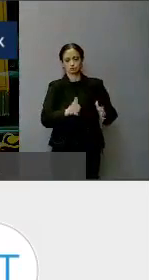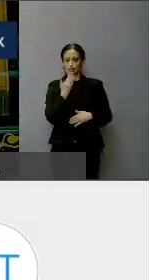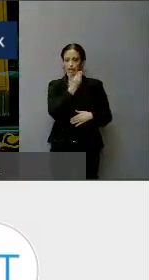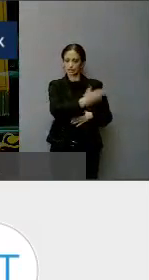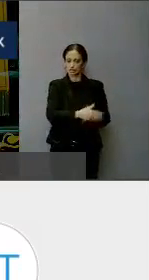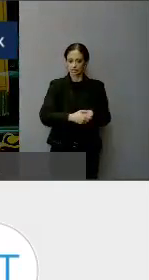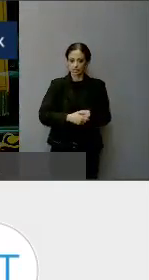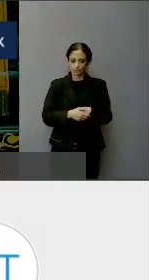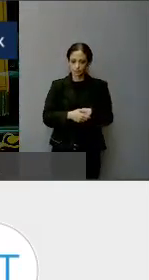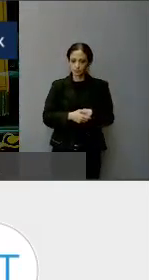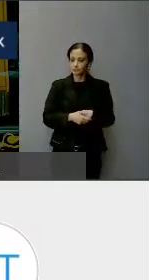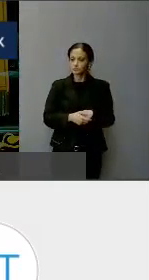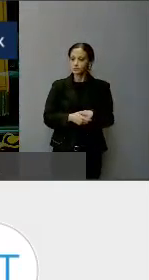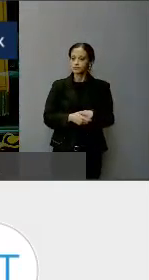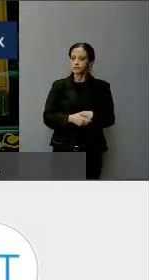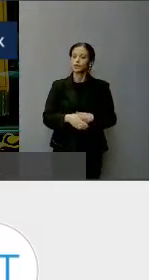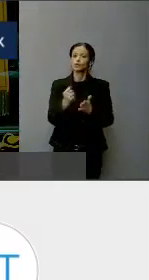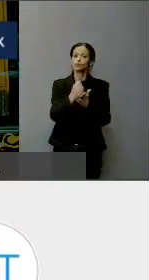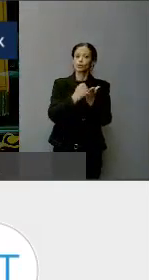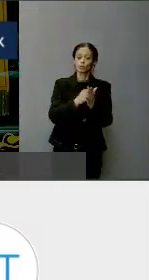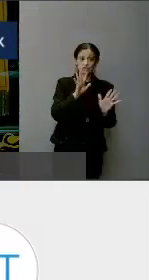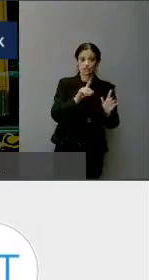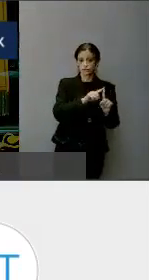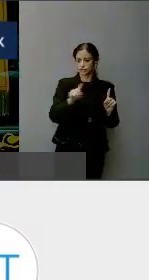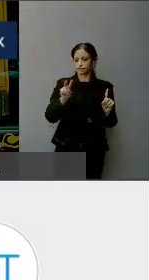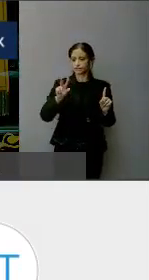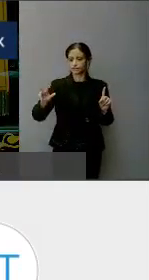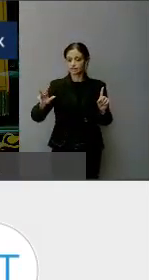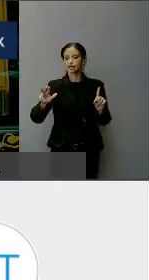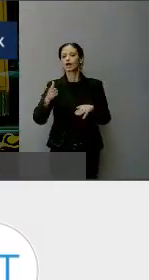commenti da 10 a 20 3 consigliera l'olio